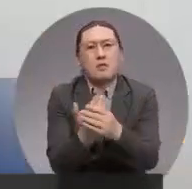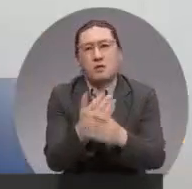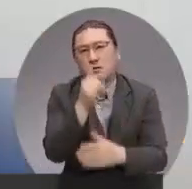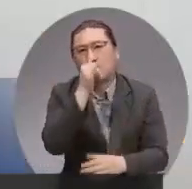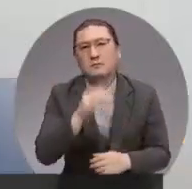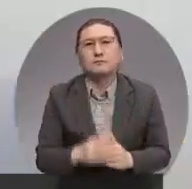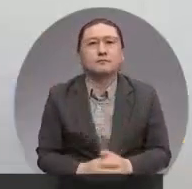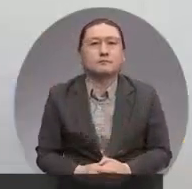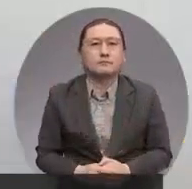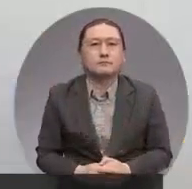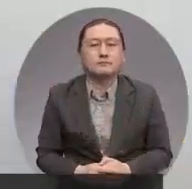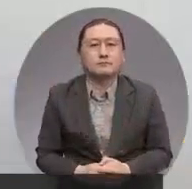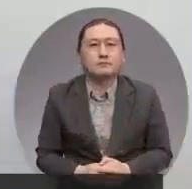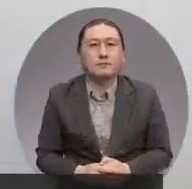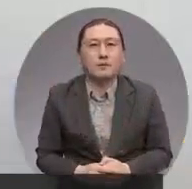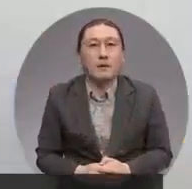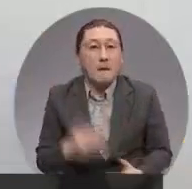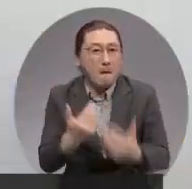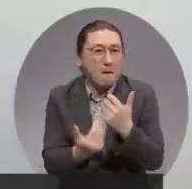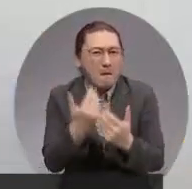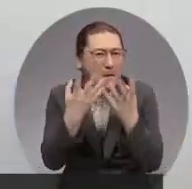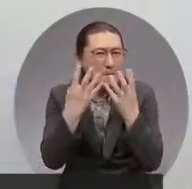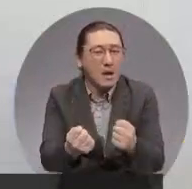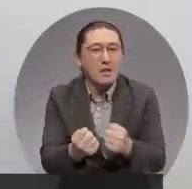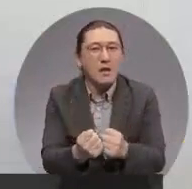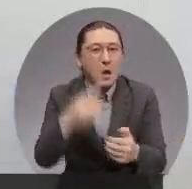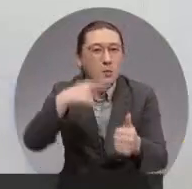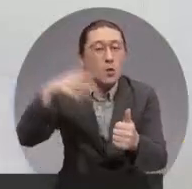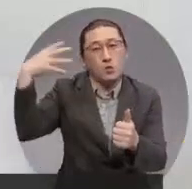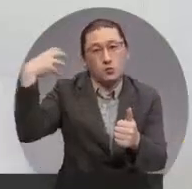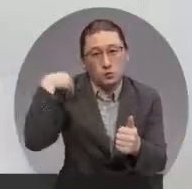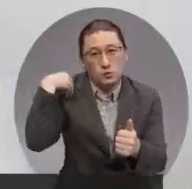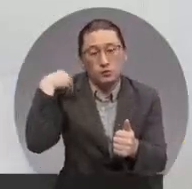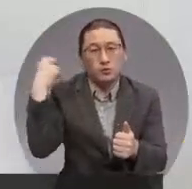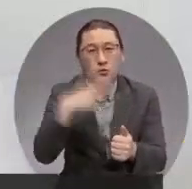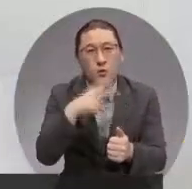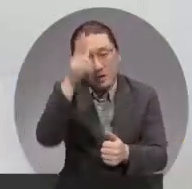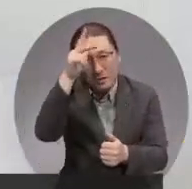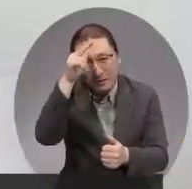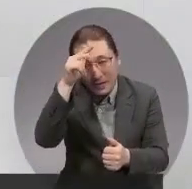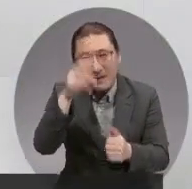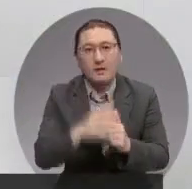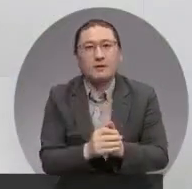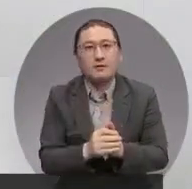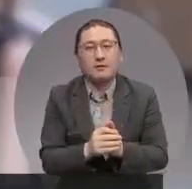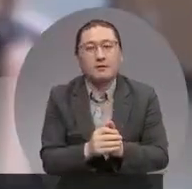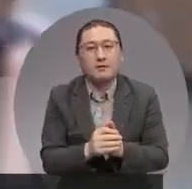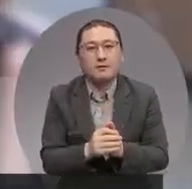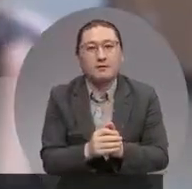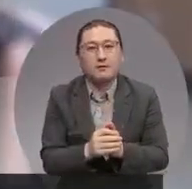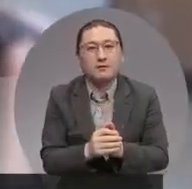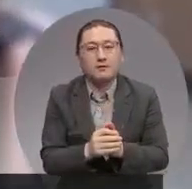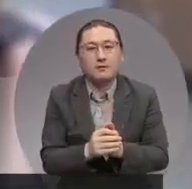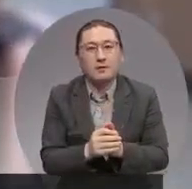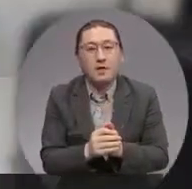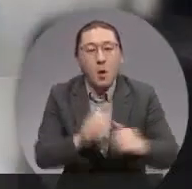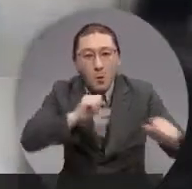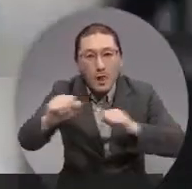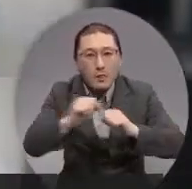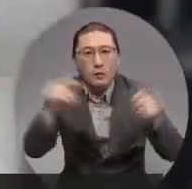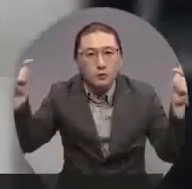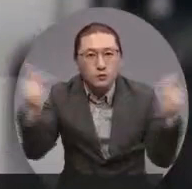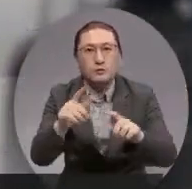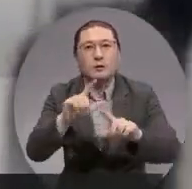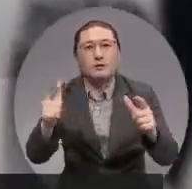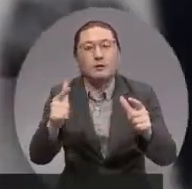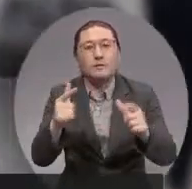거죠. 논란이 커지자 경찰과 교육부는 협의를 거쳐 정상적인 학교 활동이 위축되지 않도록